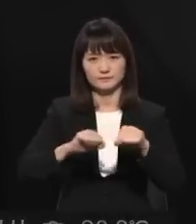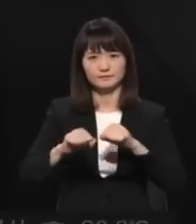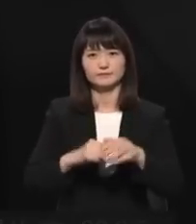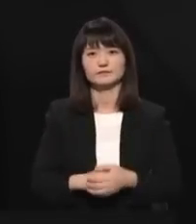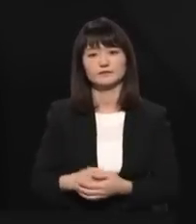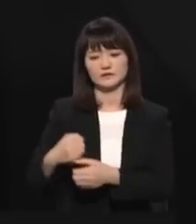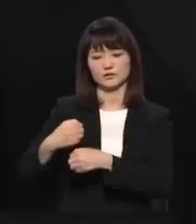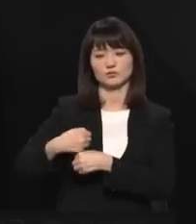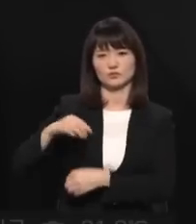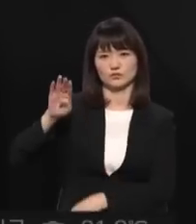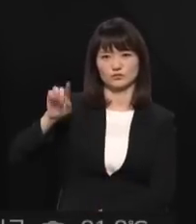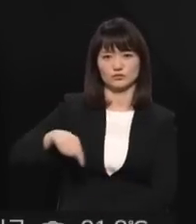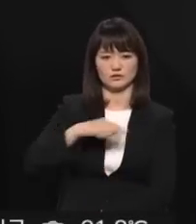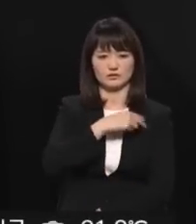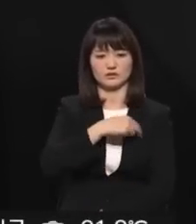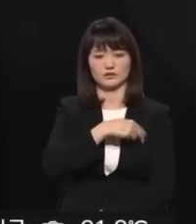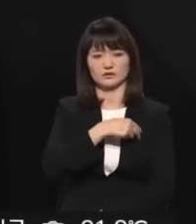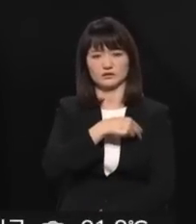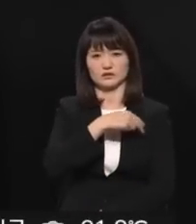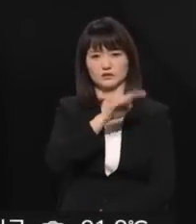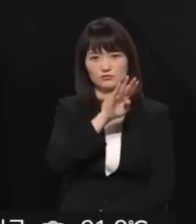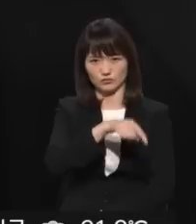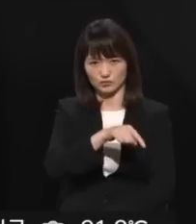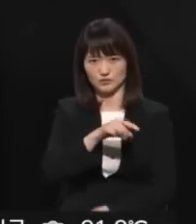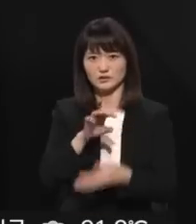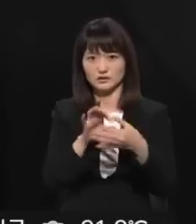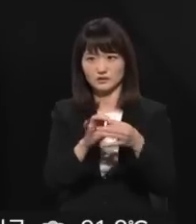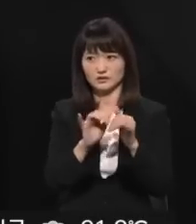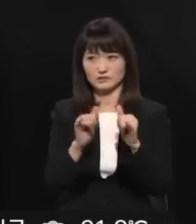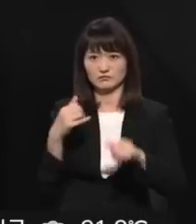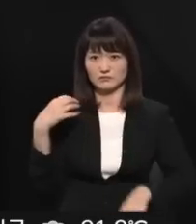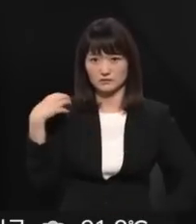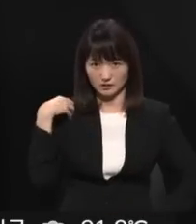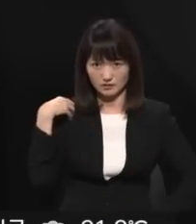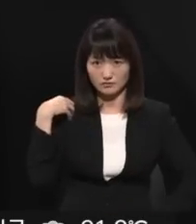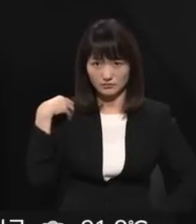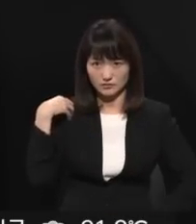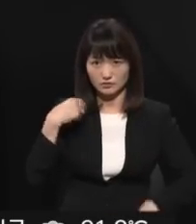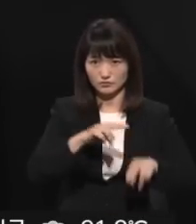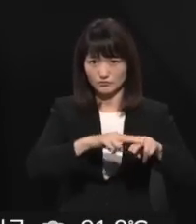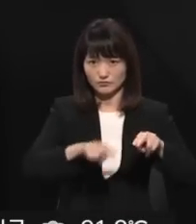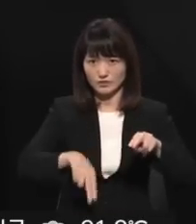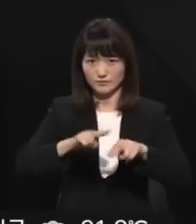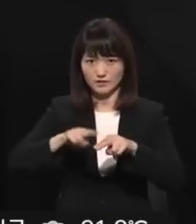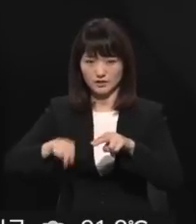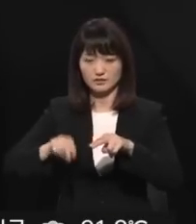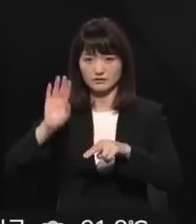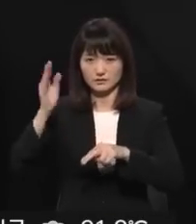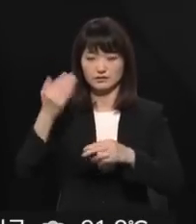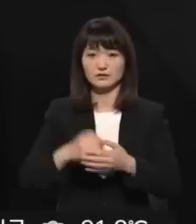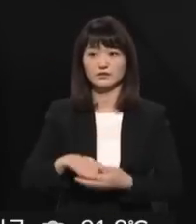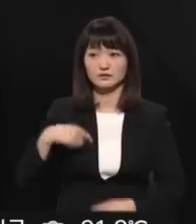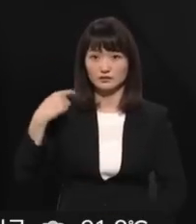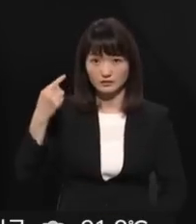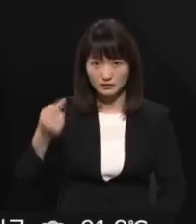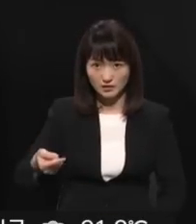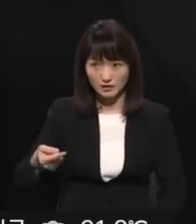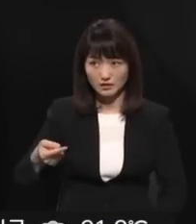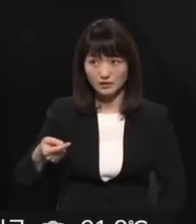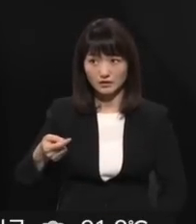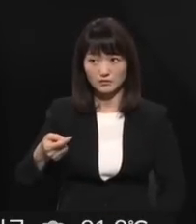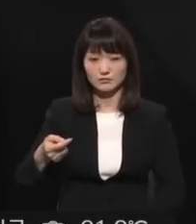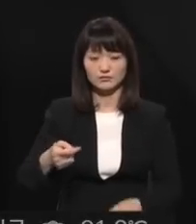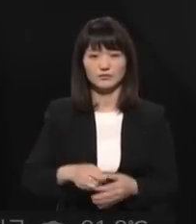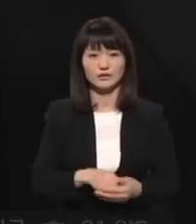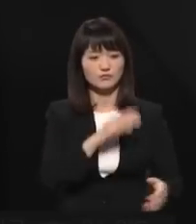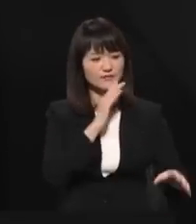국방부와 또 합참 또 이 관계자들 저는 전 책임을 면하기 어려운 상황 아니냐. 그리고 다음번에 또 우리는 또 미사일을 쏠